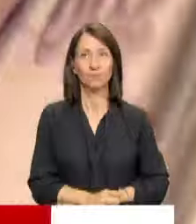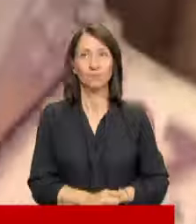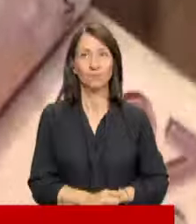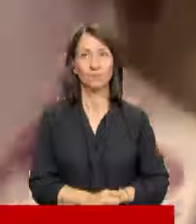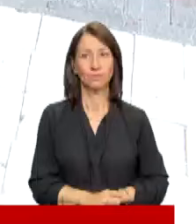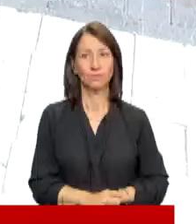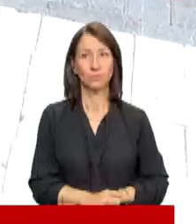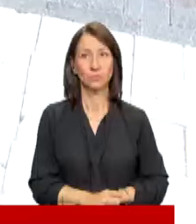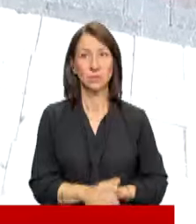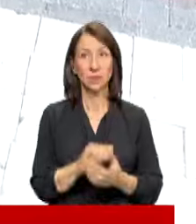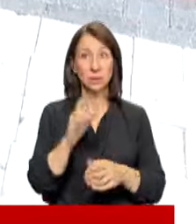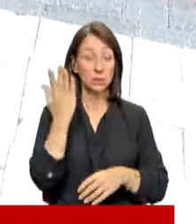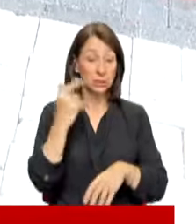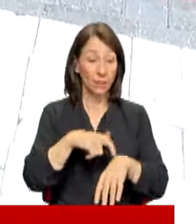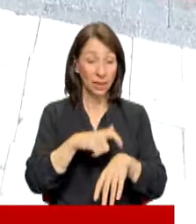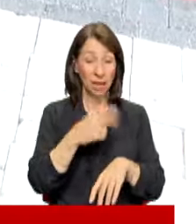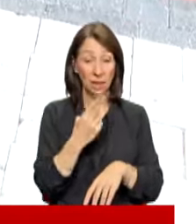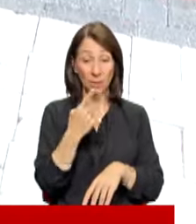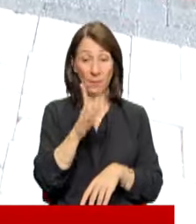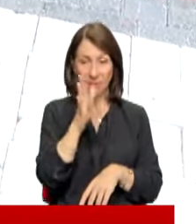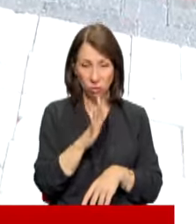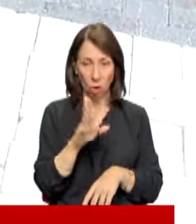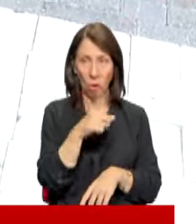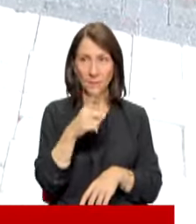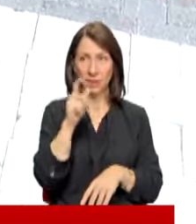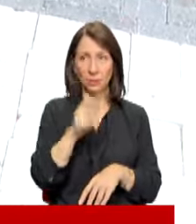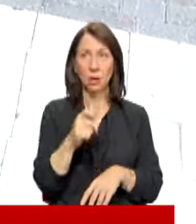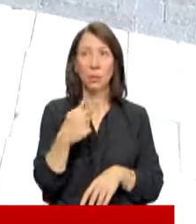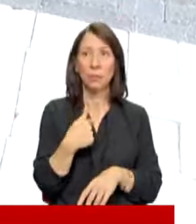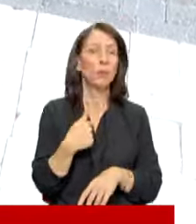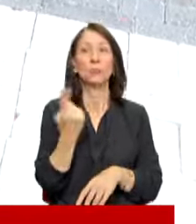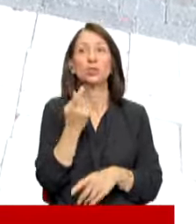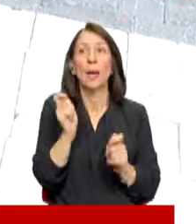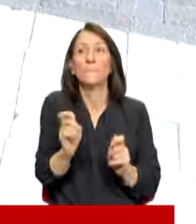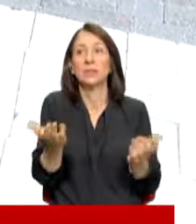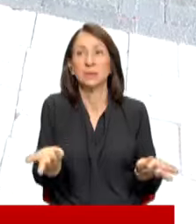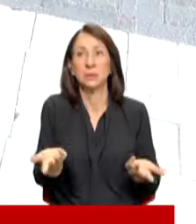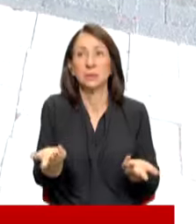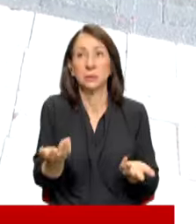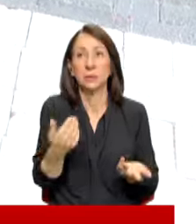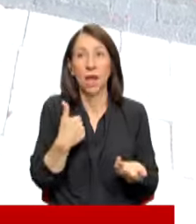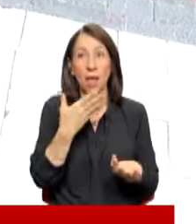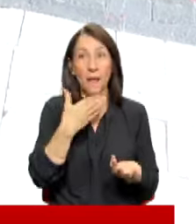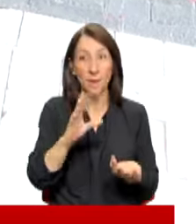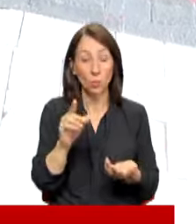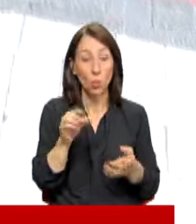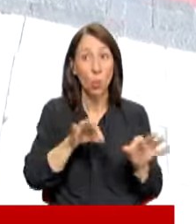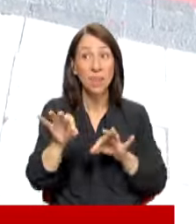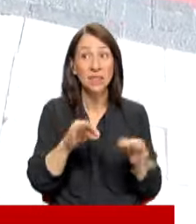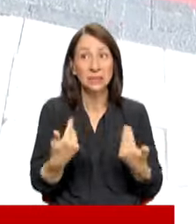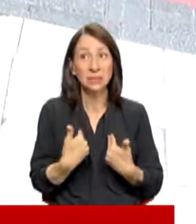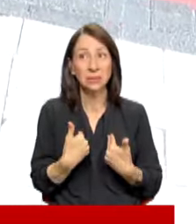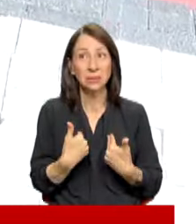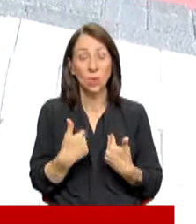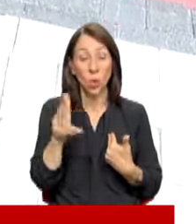ediyoruz zamanında 7.500 Ken 10.000 yaptınız Bana bize bir şey yapmadınız Ben emekli mühendisim ve